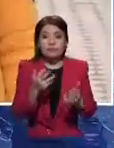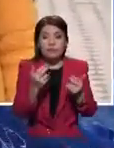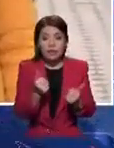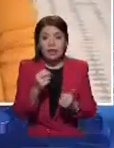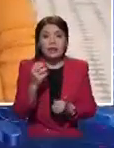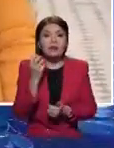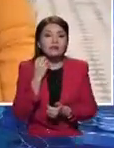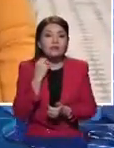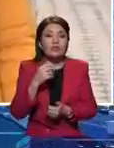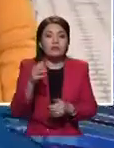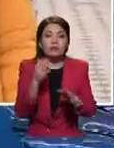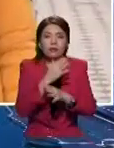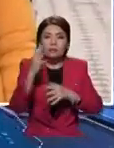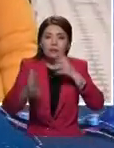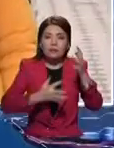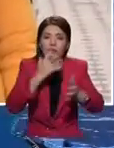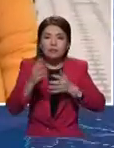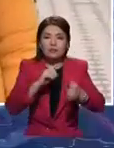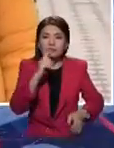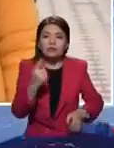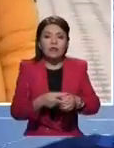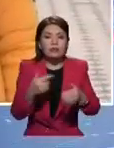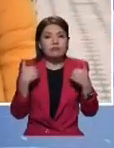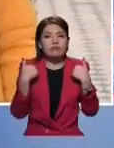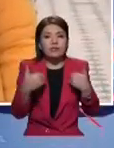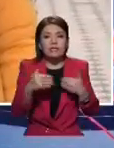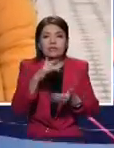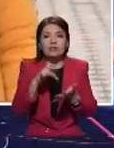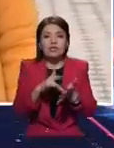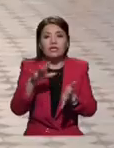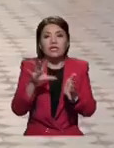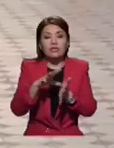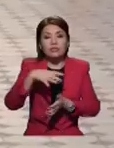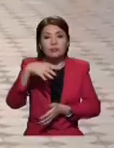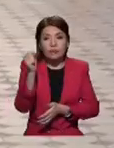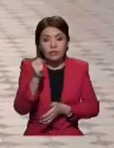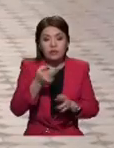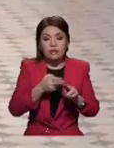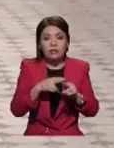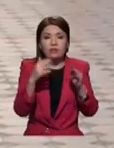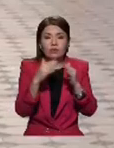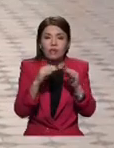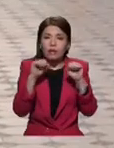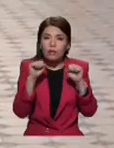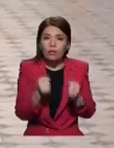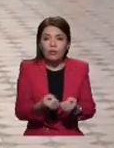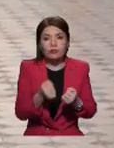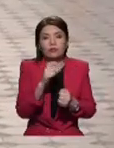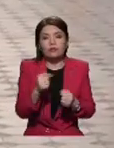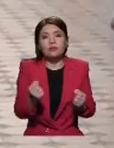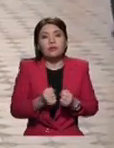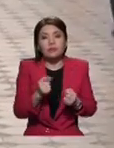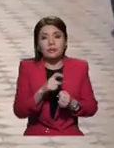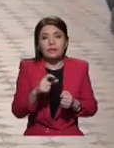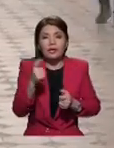Қызылордада жердің екпіні қатты. Соның салдарынан қаланың кей бөлігінде электр жарығы өшіп, үйлер жылымай, тұрғындар бүрсең қағып отыр.